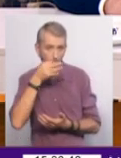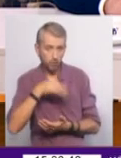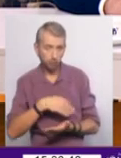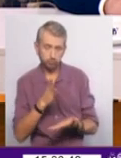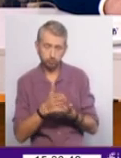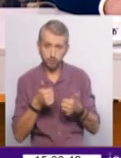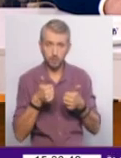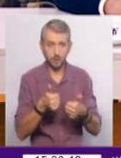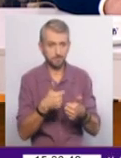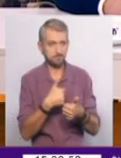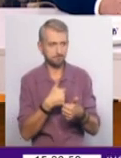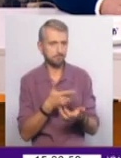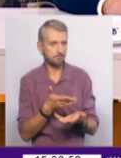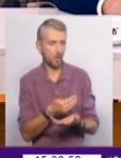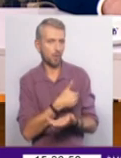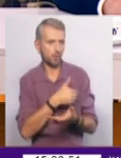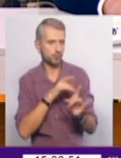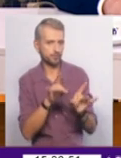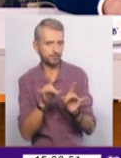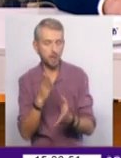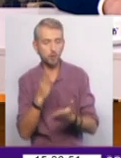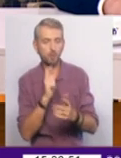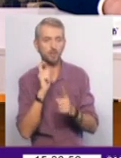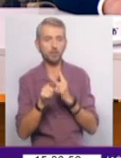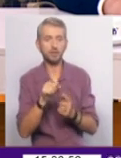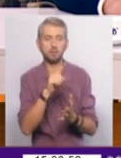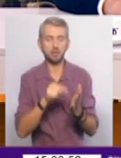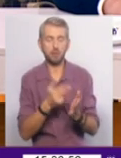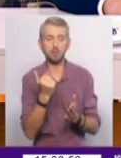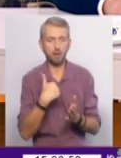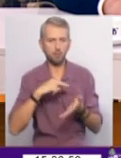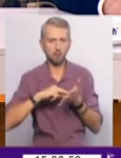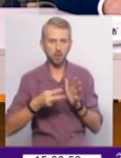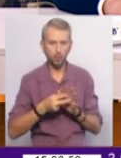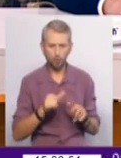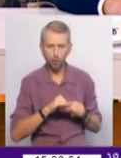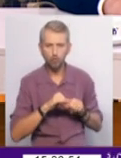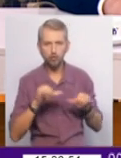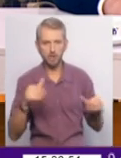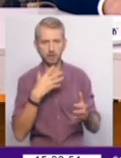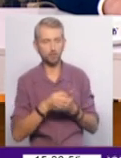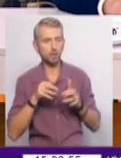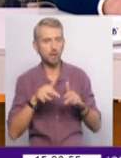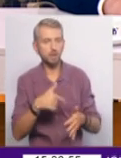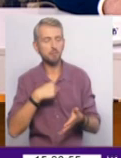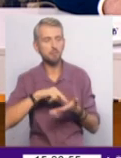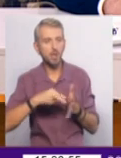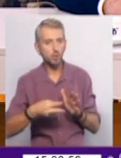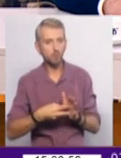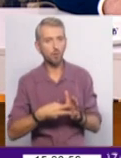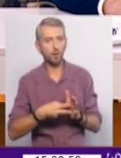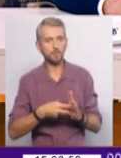я думаю, що якщо відповісти на це запитання, то так, ми плануємо розширяти свою діяльність, і ми плануємо все ж